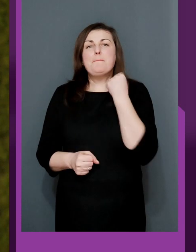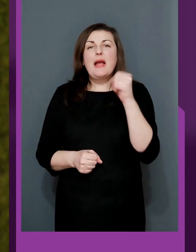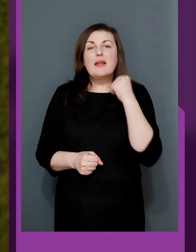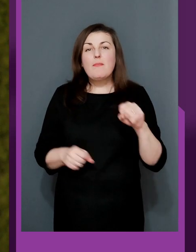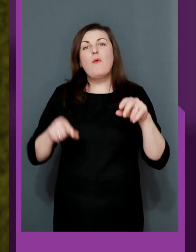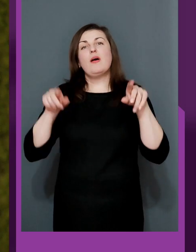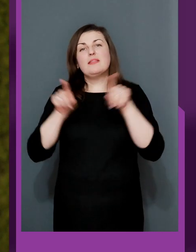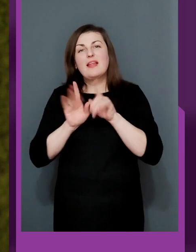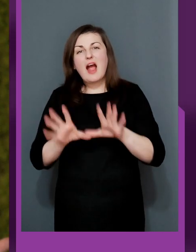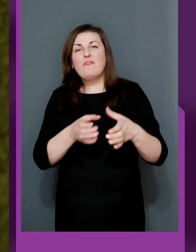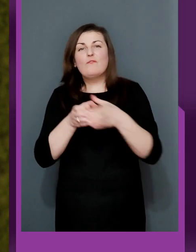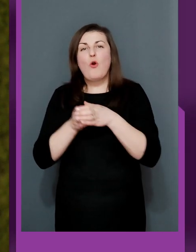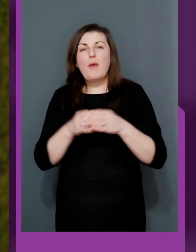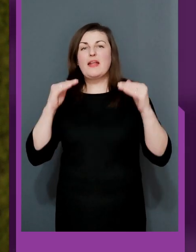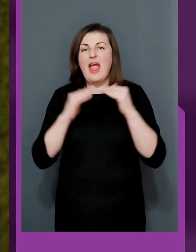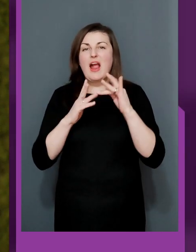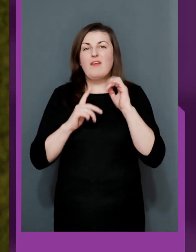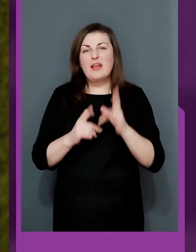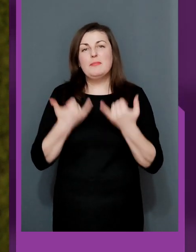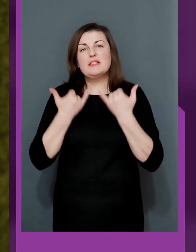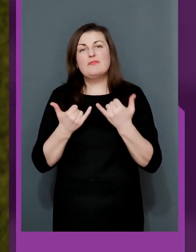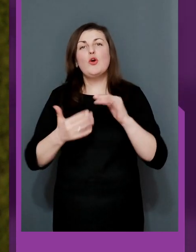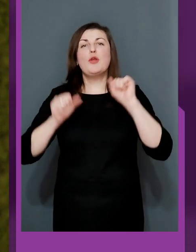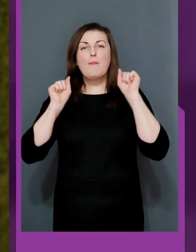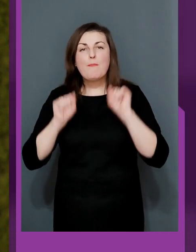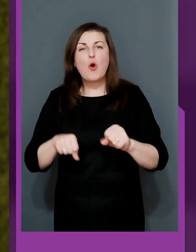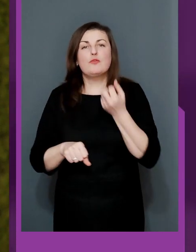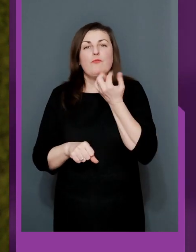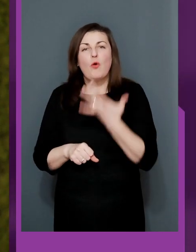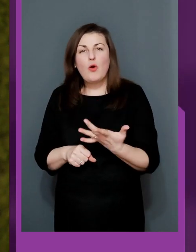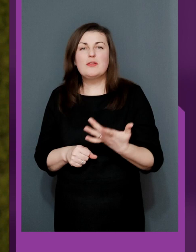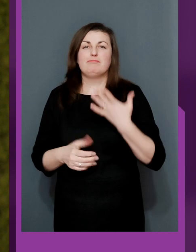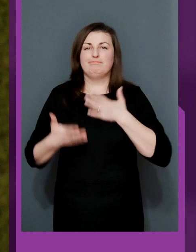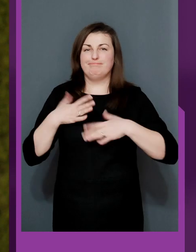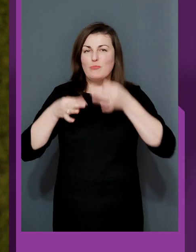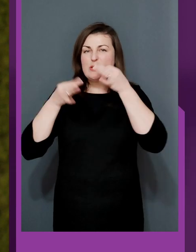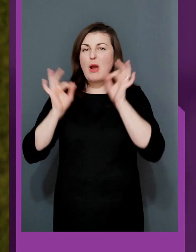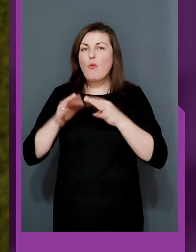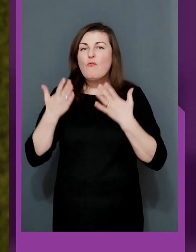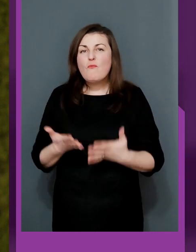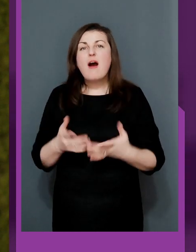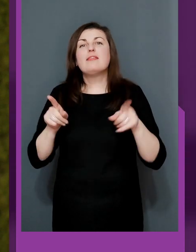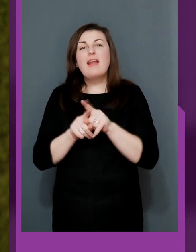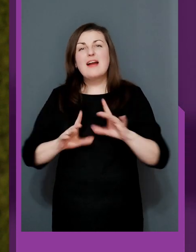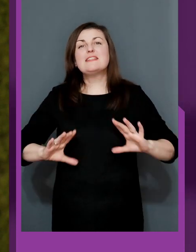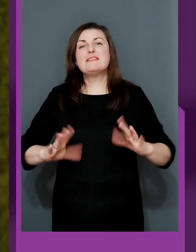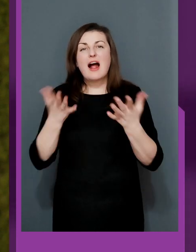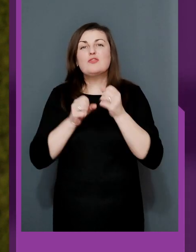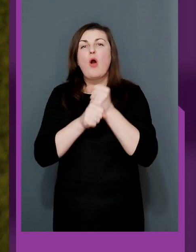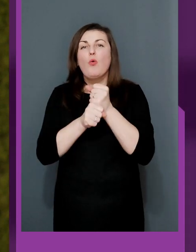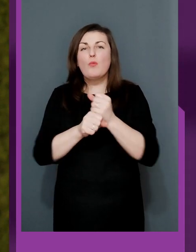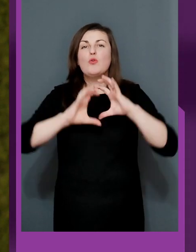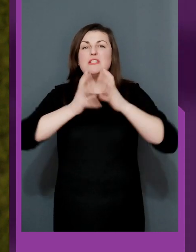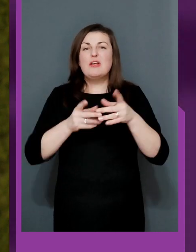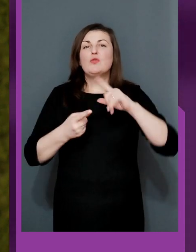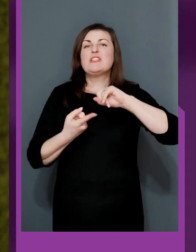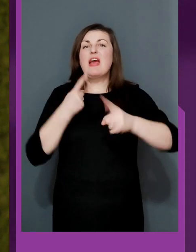Перемоги так в компанії каналу екolмпік сьогодні можемо вкотре ними посмакувати так сталося і на Кубку